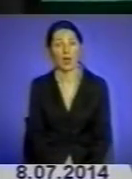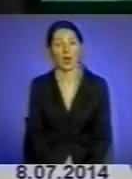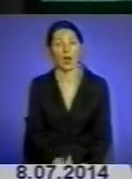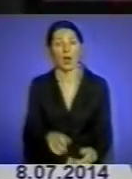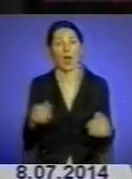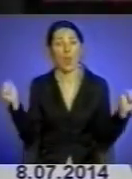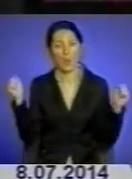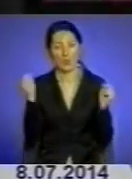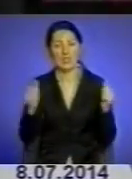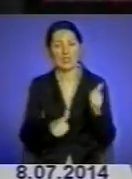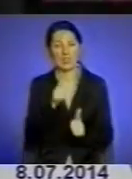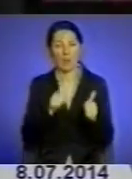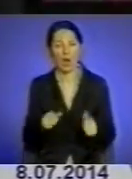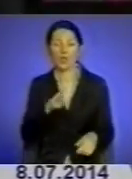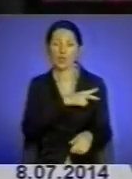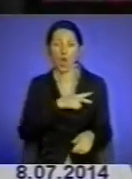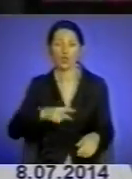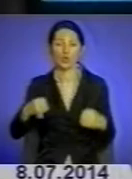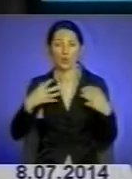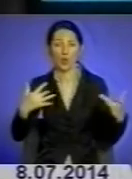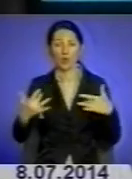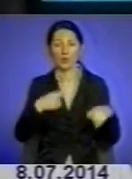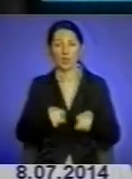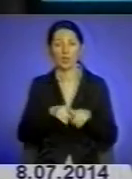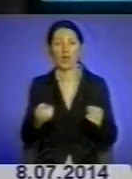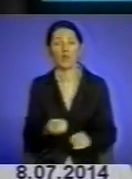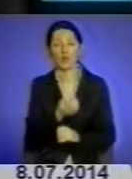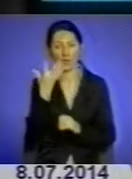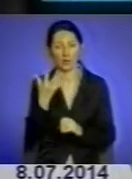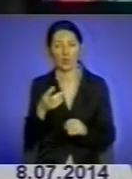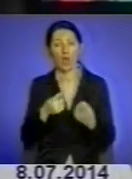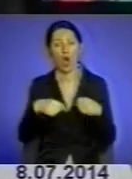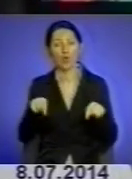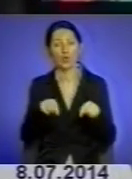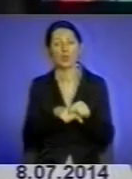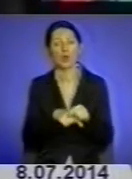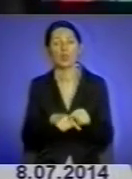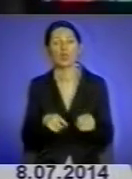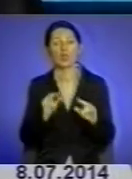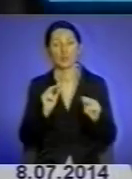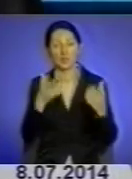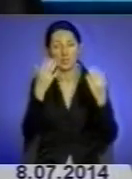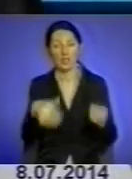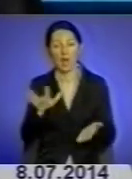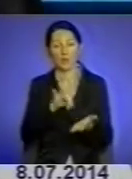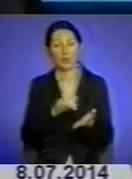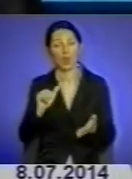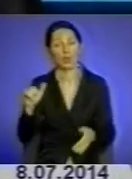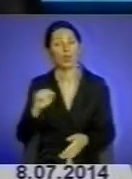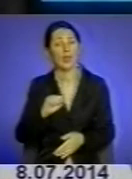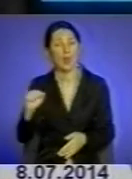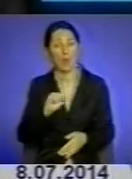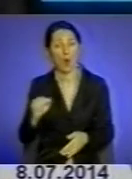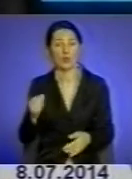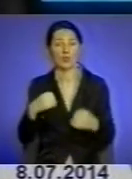Богатирські змагання, нагороди, святковий концерт та фейерверки організували з нагоди Дня міста у Теребовлі. Святкування відбулося на